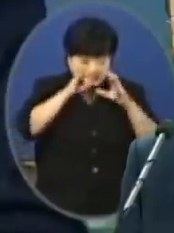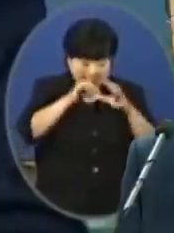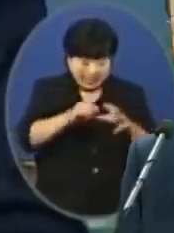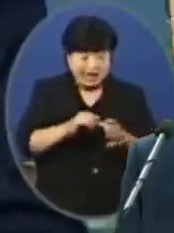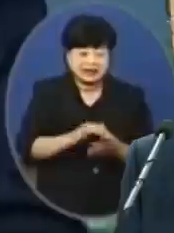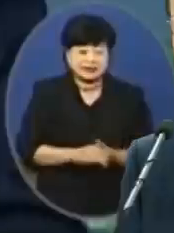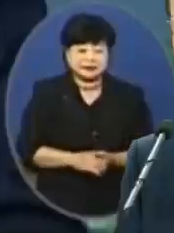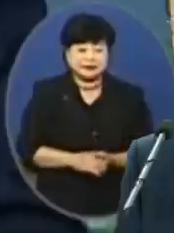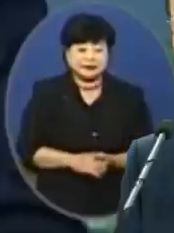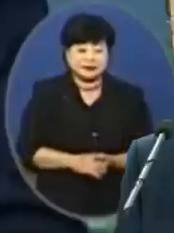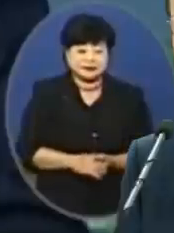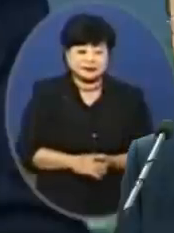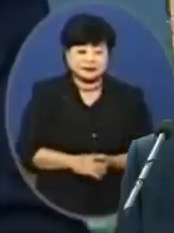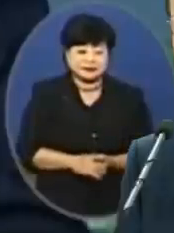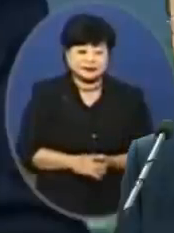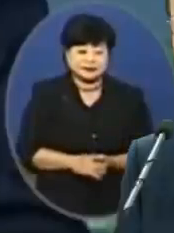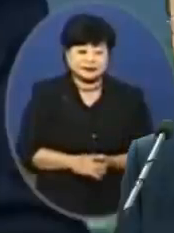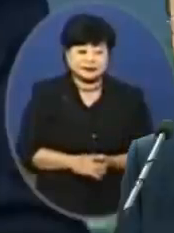세계를